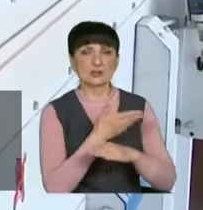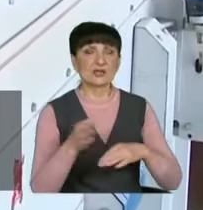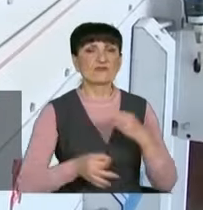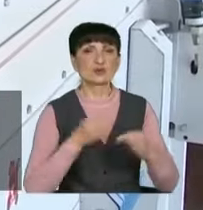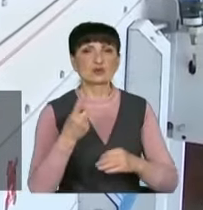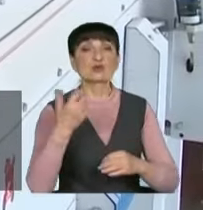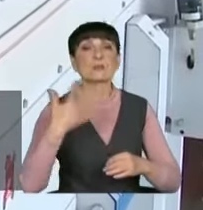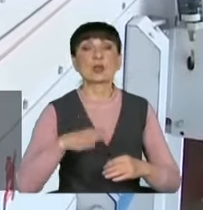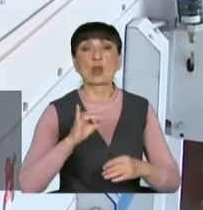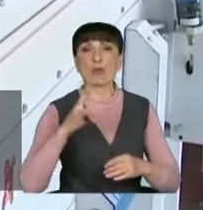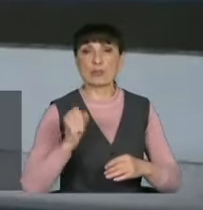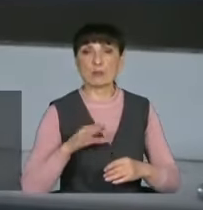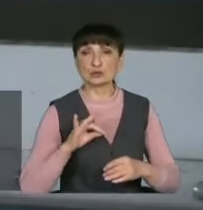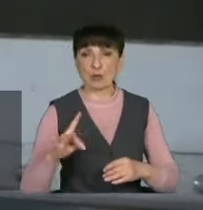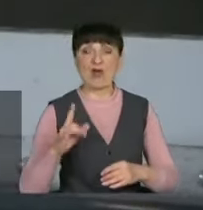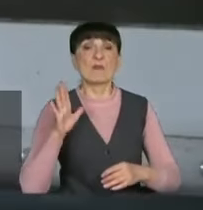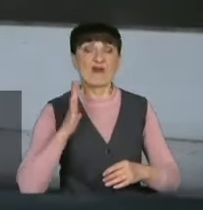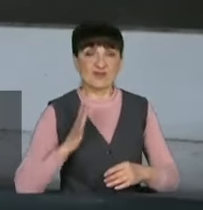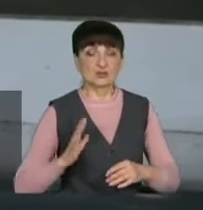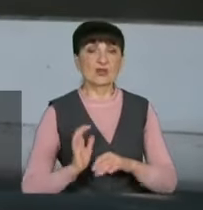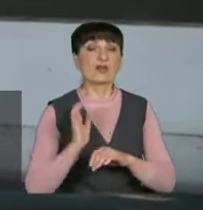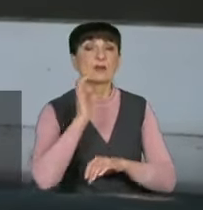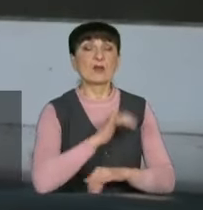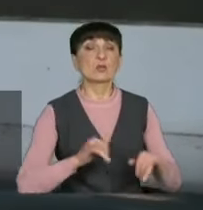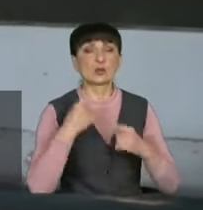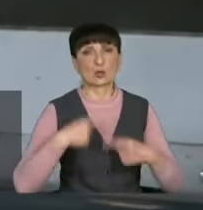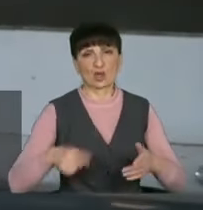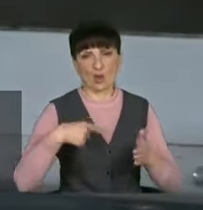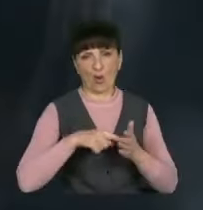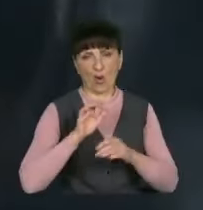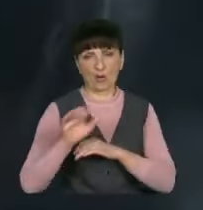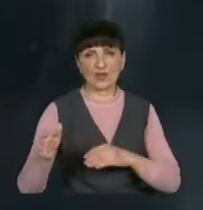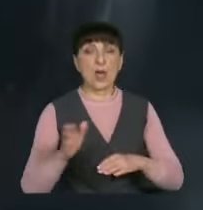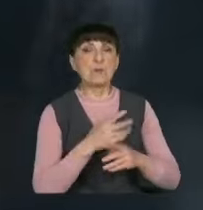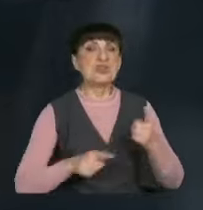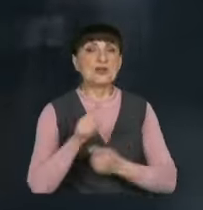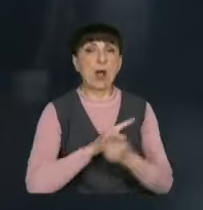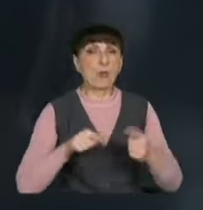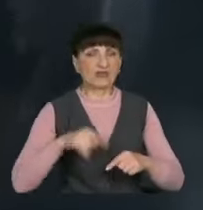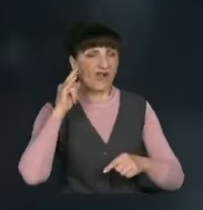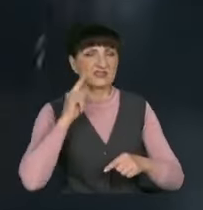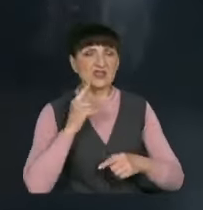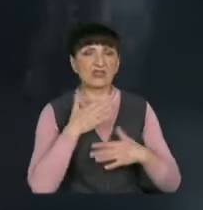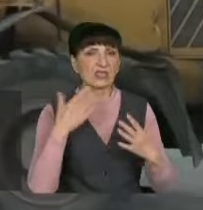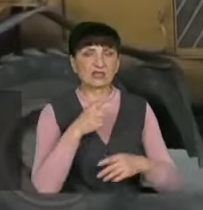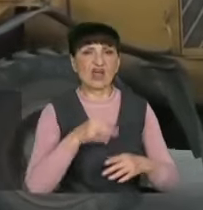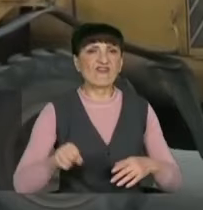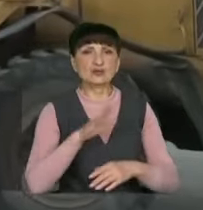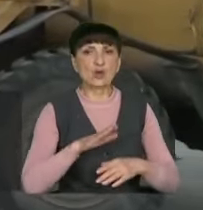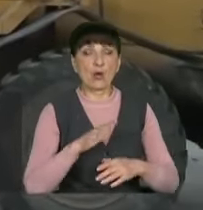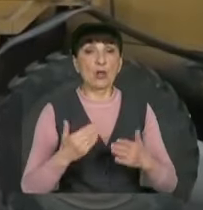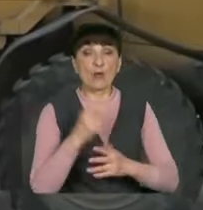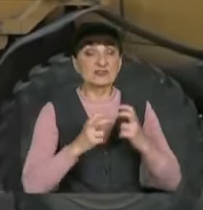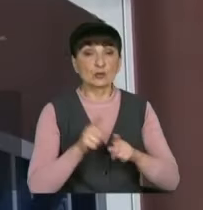до 150 тонн мусора, но пока вынужден отправлять добытое сырье в другие города. Переработки на востоке Казахстана нет, как нет пока и нового полигона.